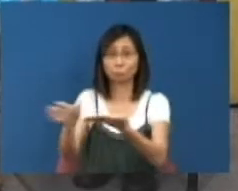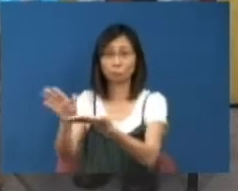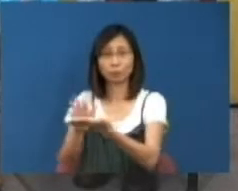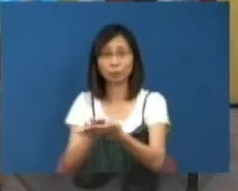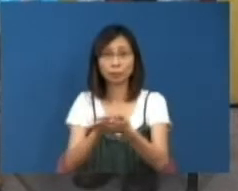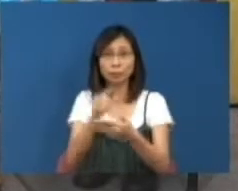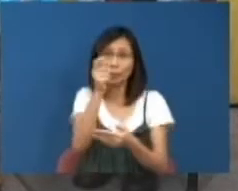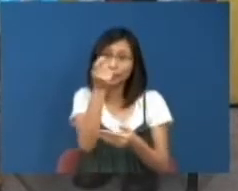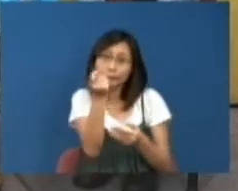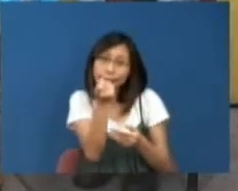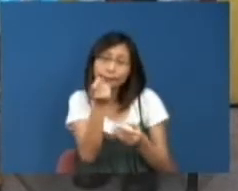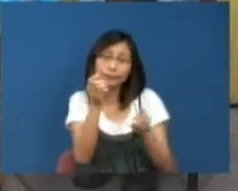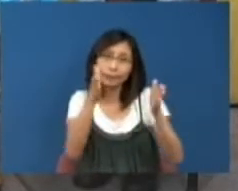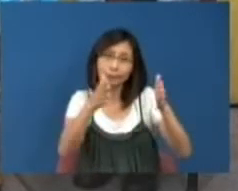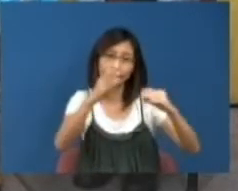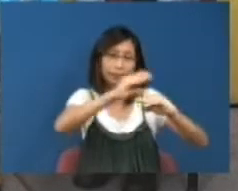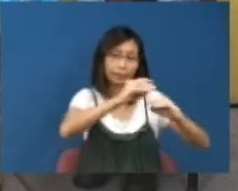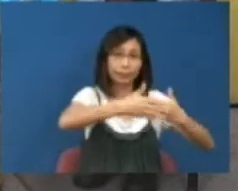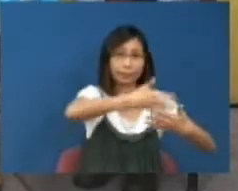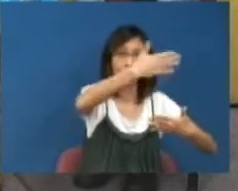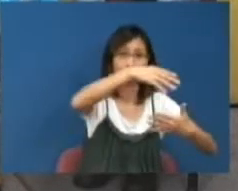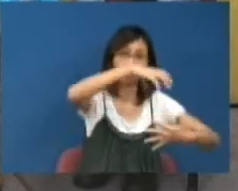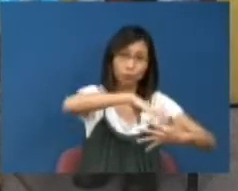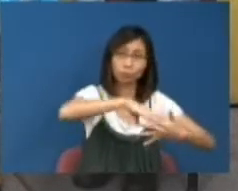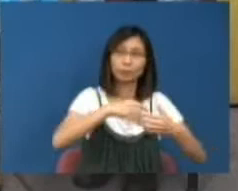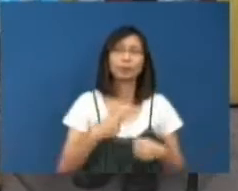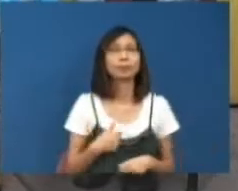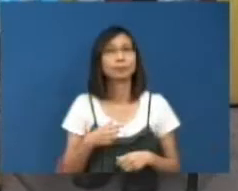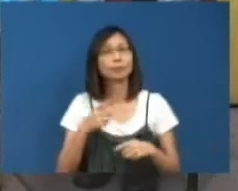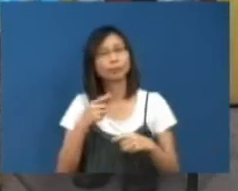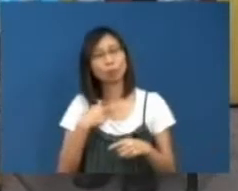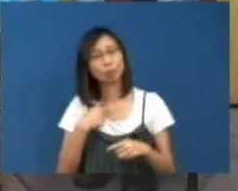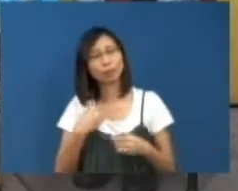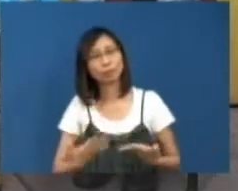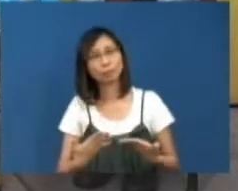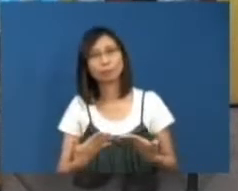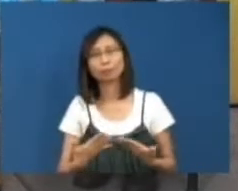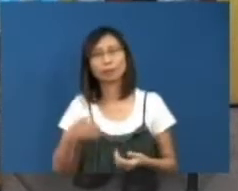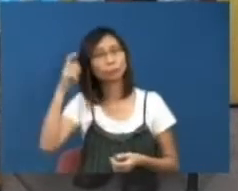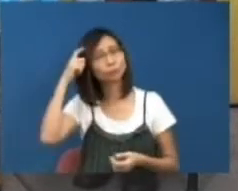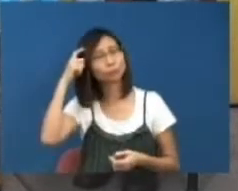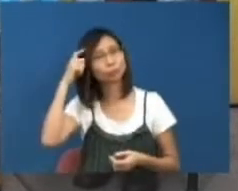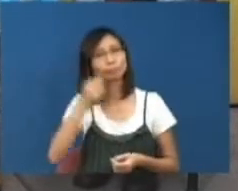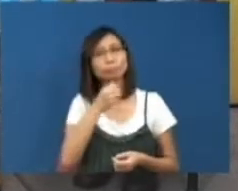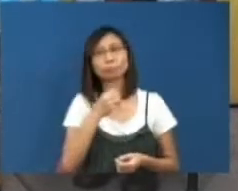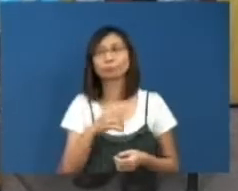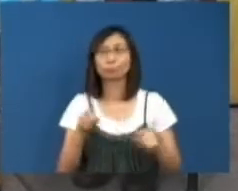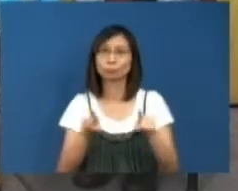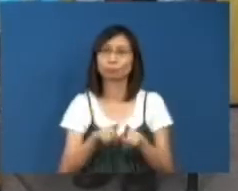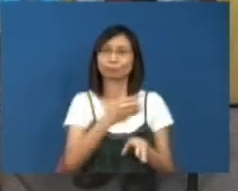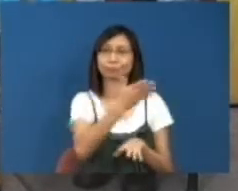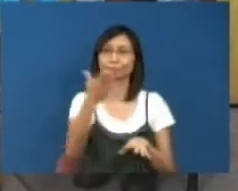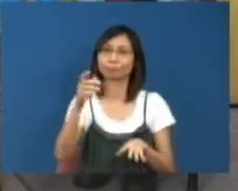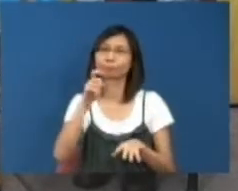築物裏邊咧？ 就其實咧，我今日咧即係想同大家咧，亦都喺如果有時